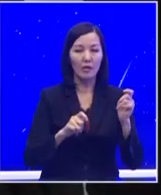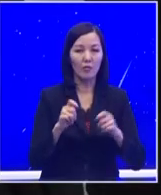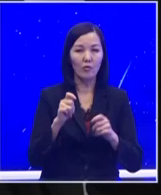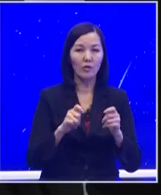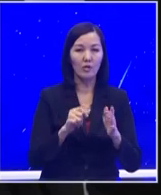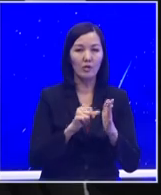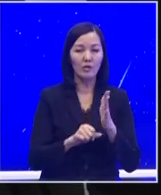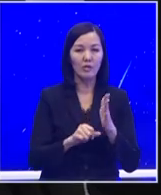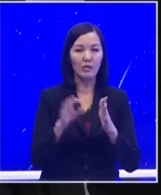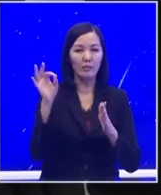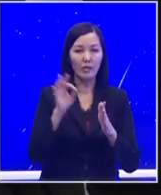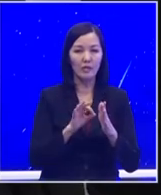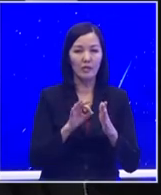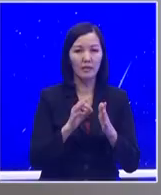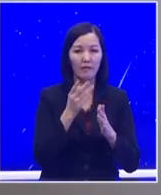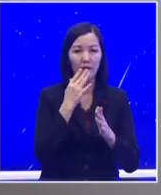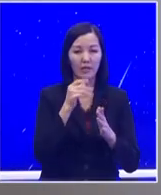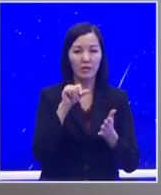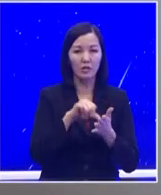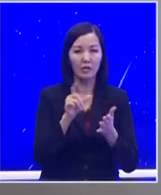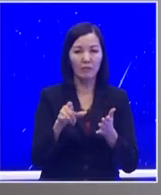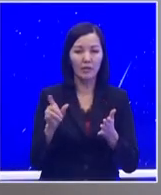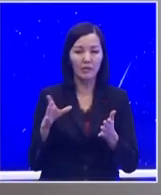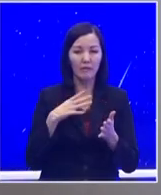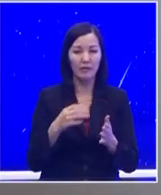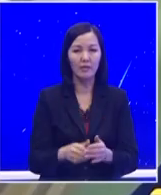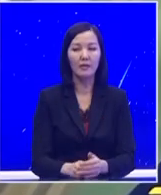почти 60% этнических представителей.